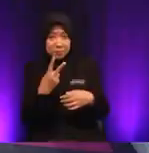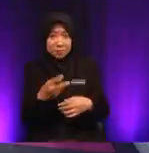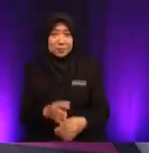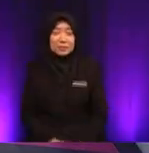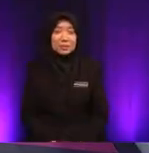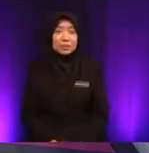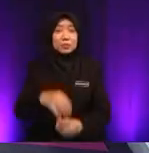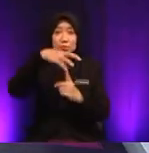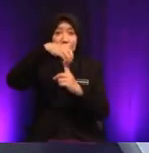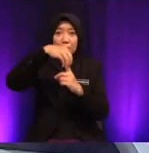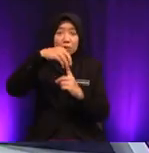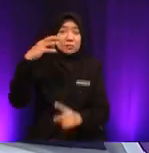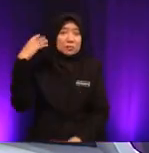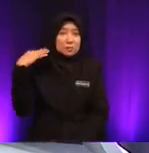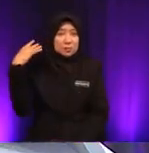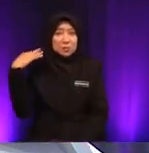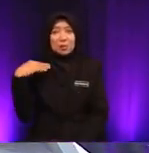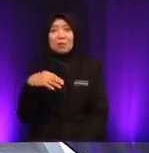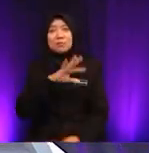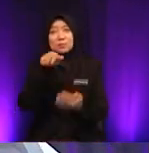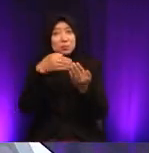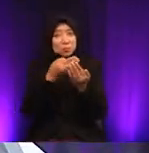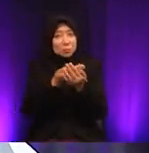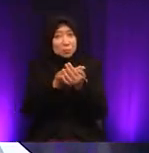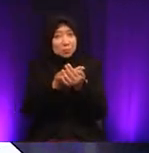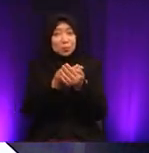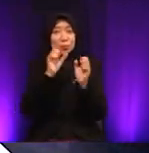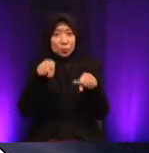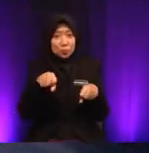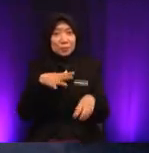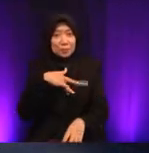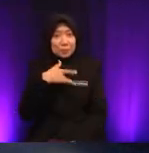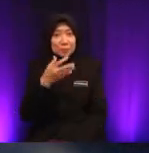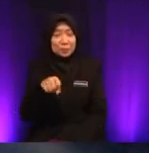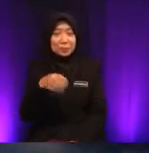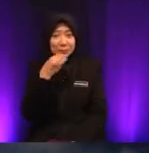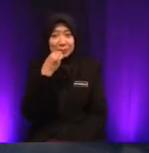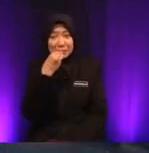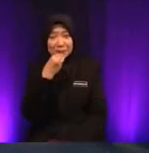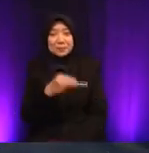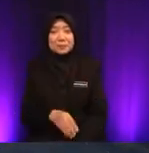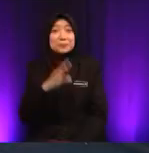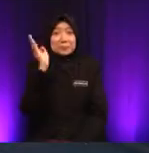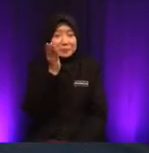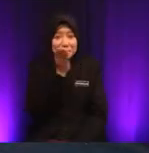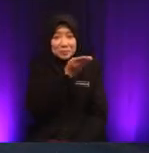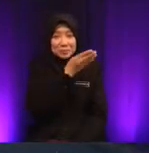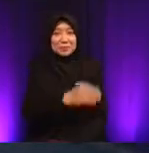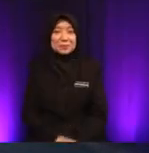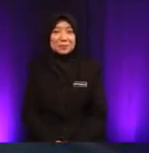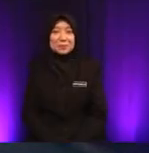stroberi segar bugar uh beli rasa ini beli rasa nih Bismillahirrohmanirrohim uh